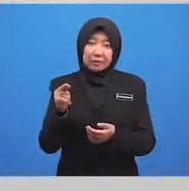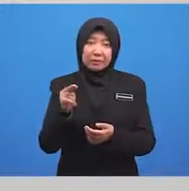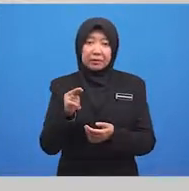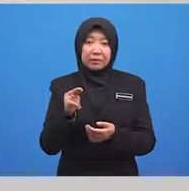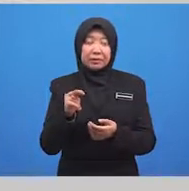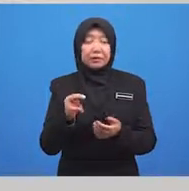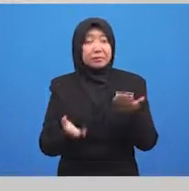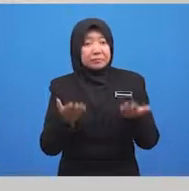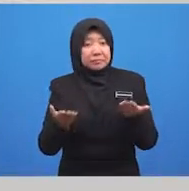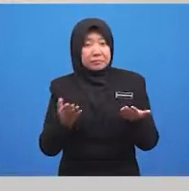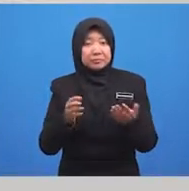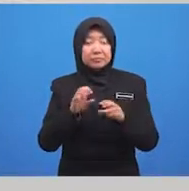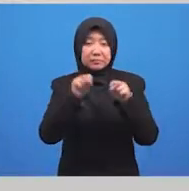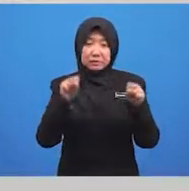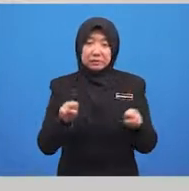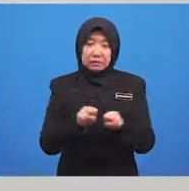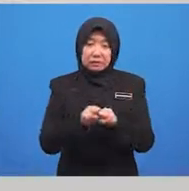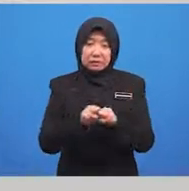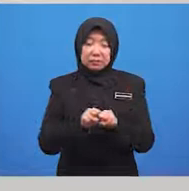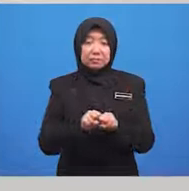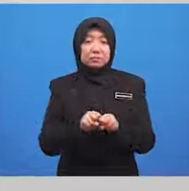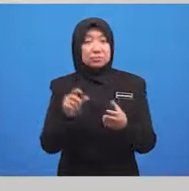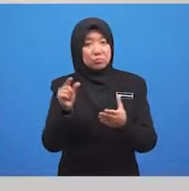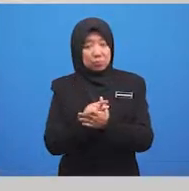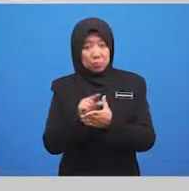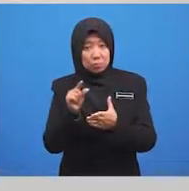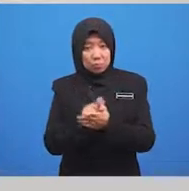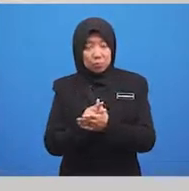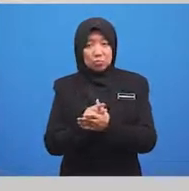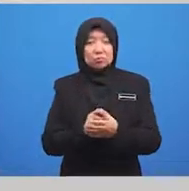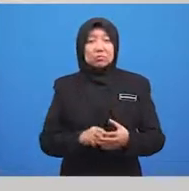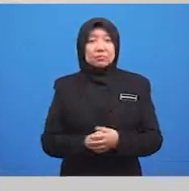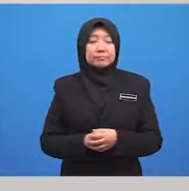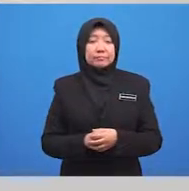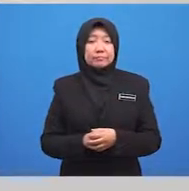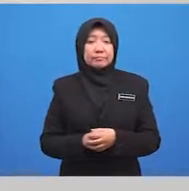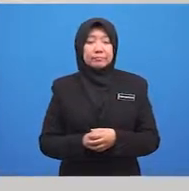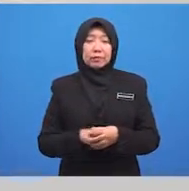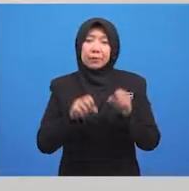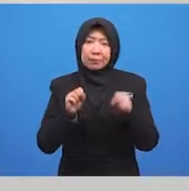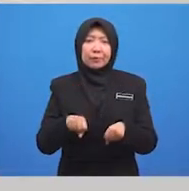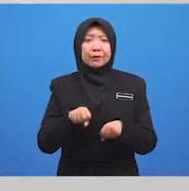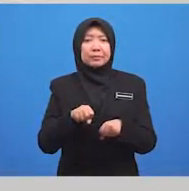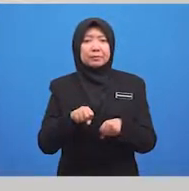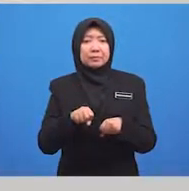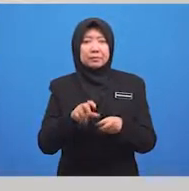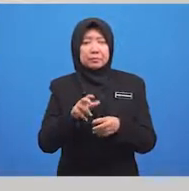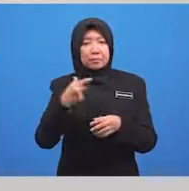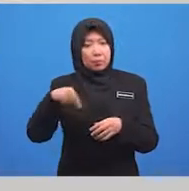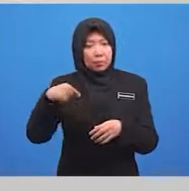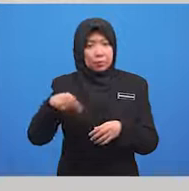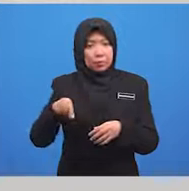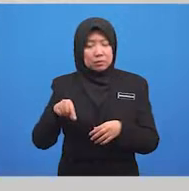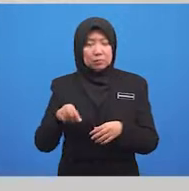dan ekosistem kawasan tersebut turut terganggu. Kawasan pertanian ini boleh menjejaskan kualiti